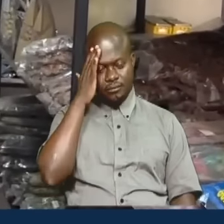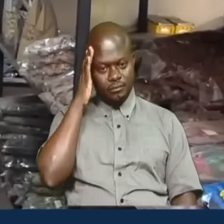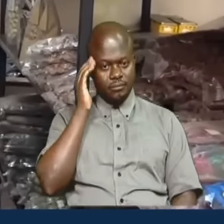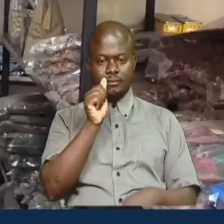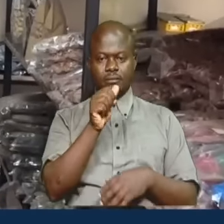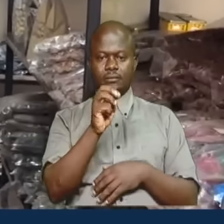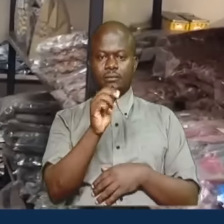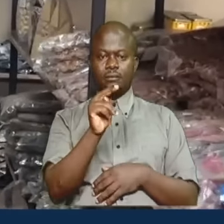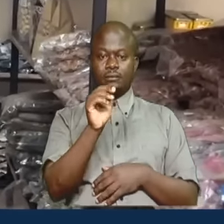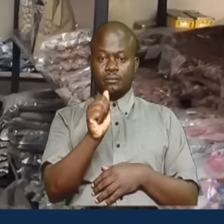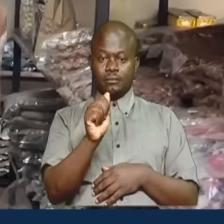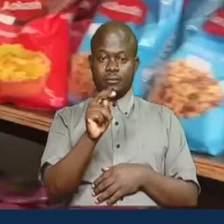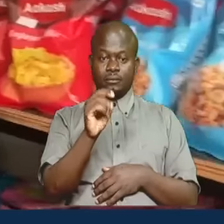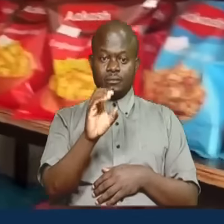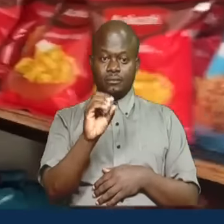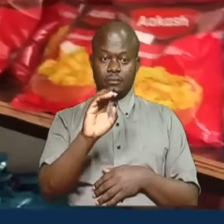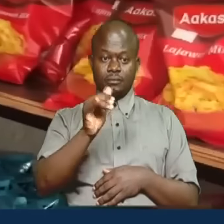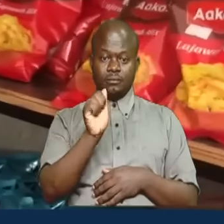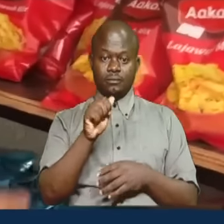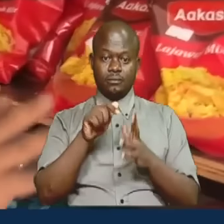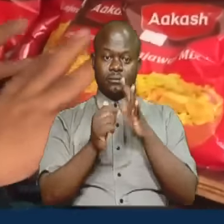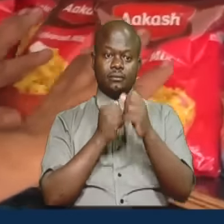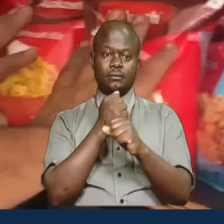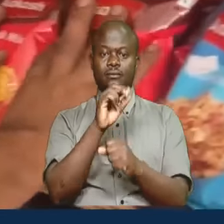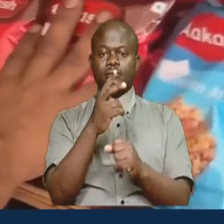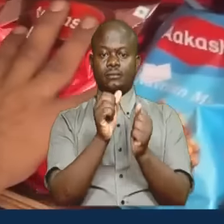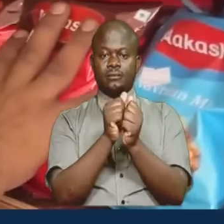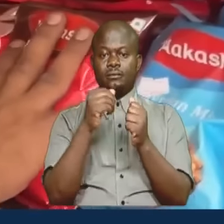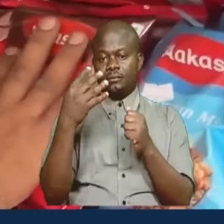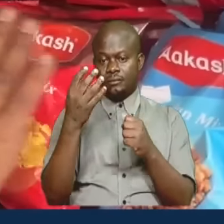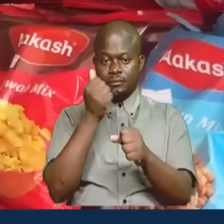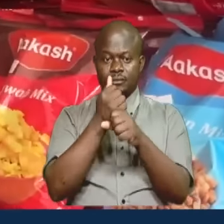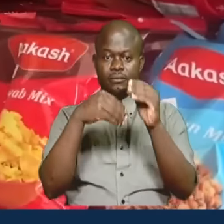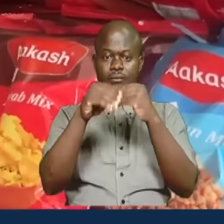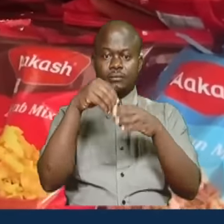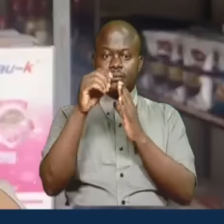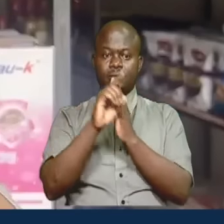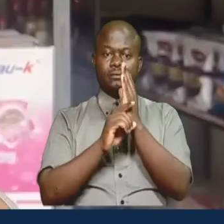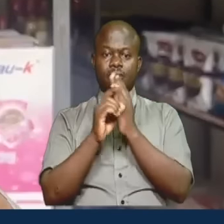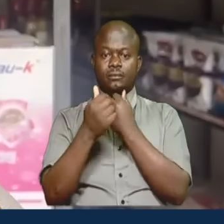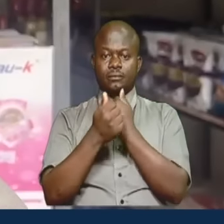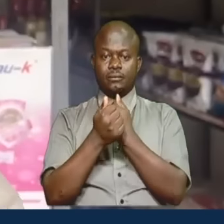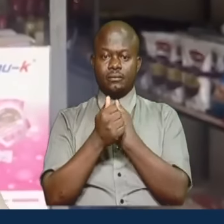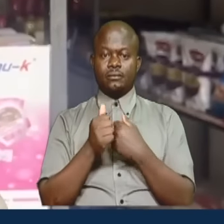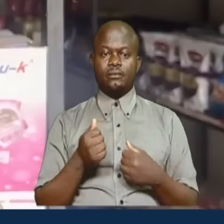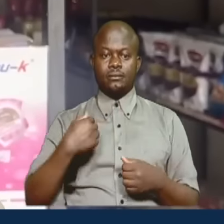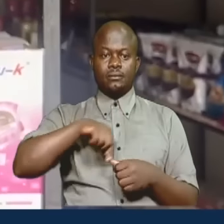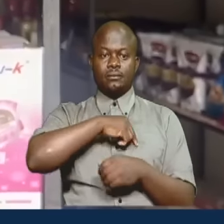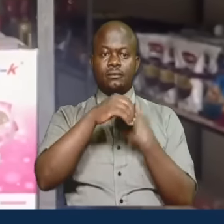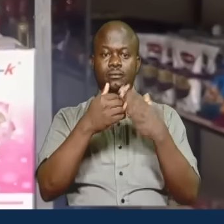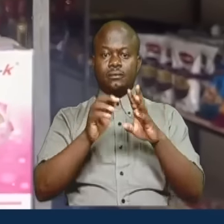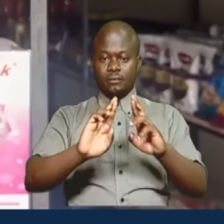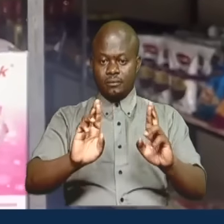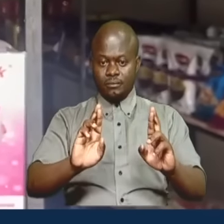Aminikoja n'umuryango we kuva mu mwaka wa 2014 bakorera ubucuruzi mu karere ka Rubavu.